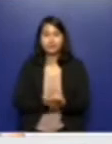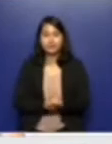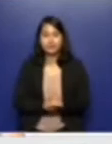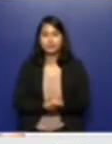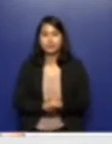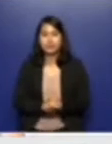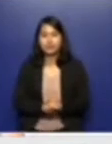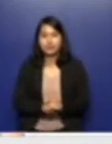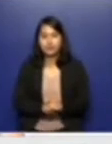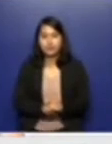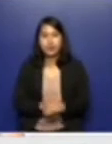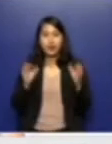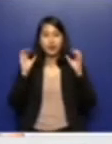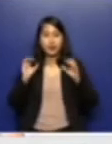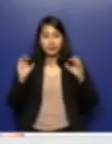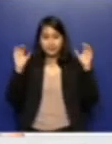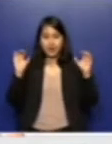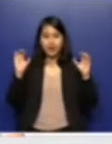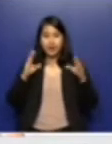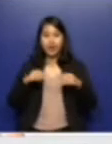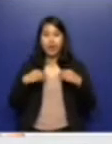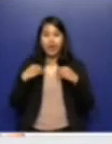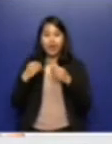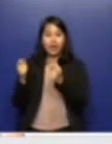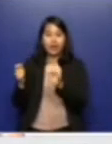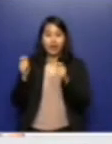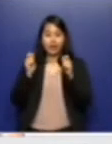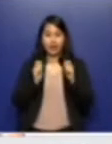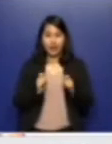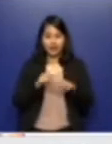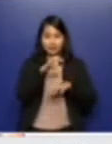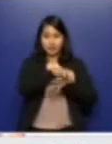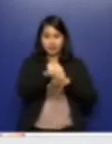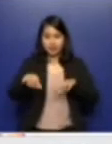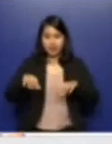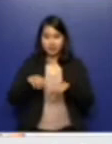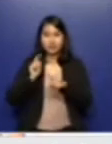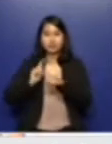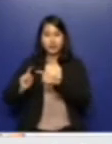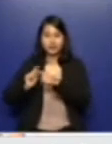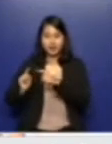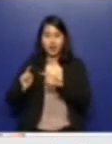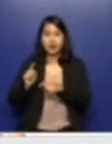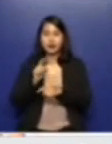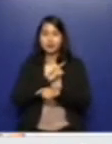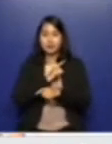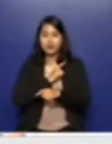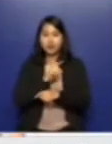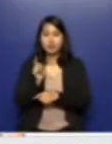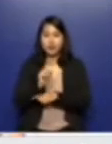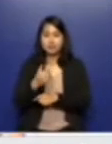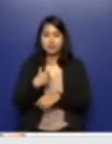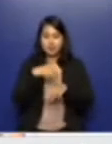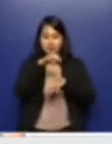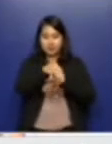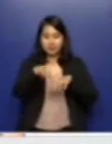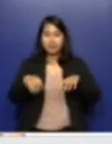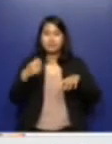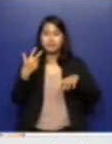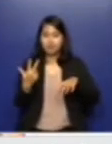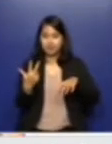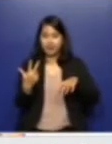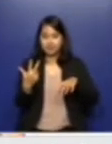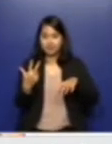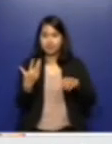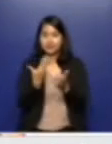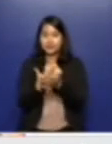รัฐบาลมอบหมายให้หน่วยงานต่างๆในส่วนของรัฐบาลนะครับก็มี3กรมที่จะ